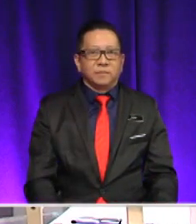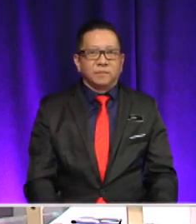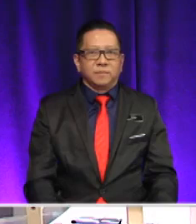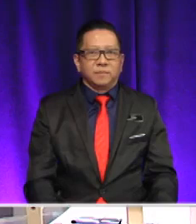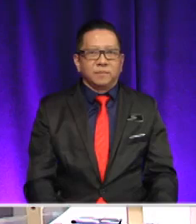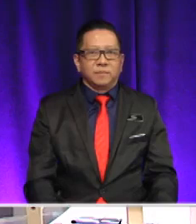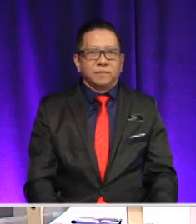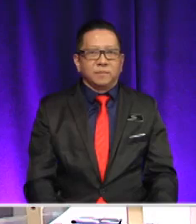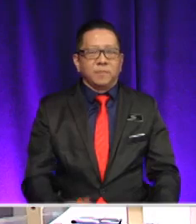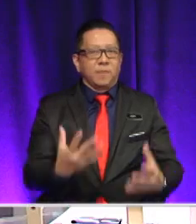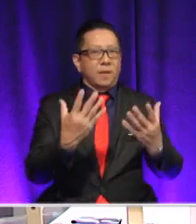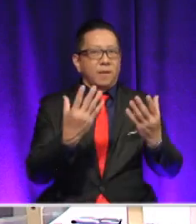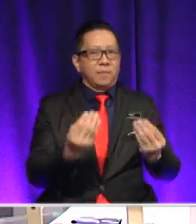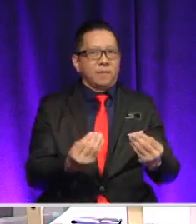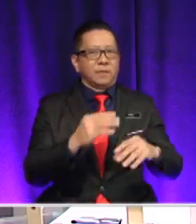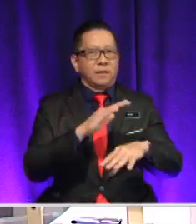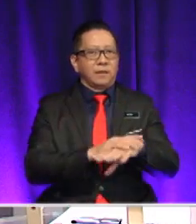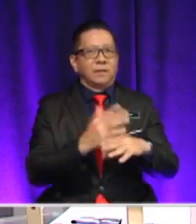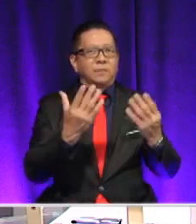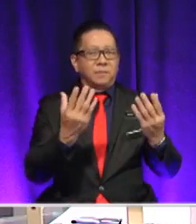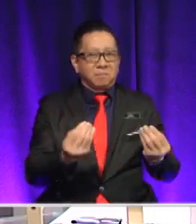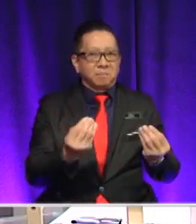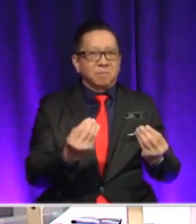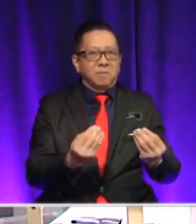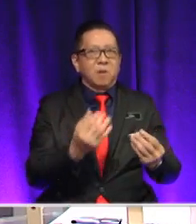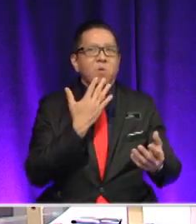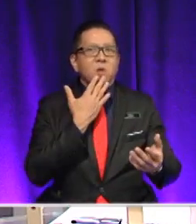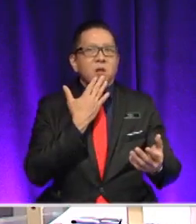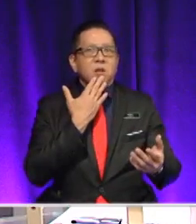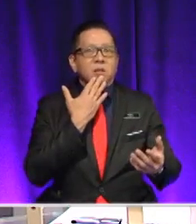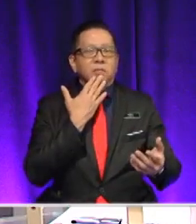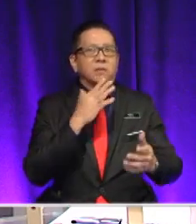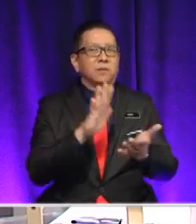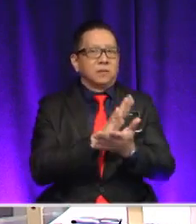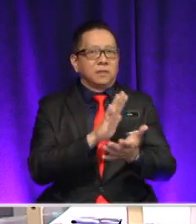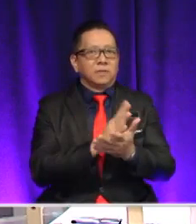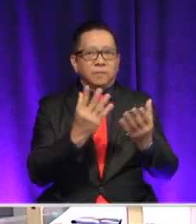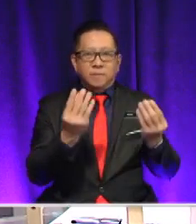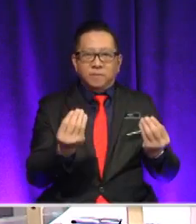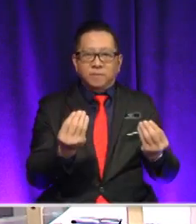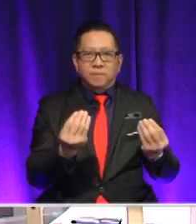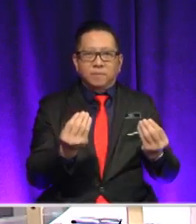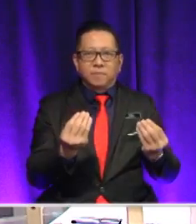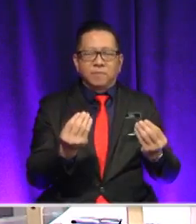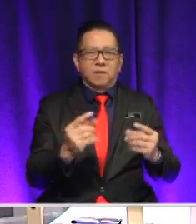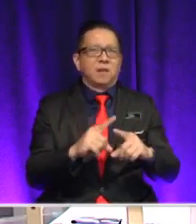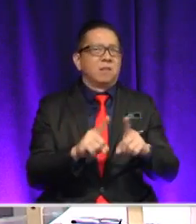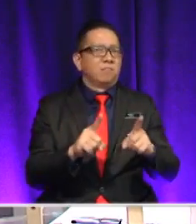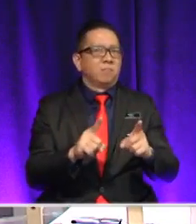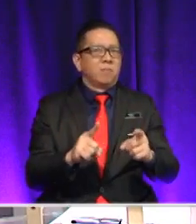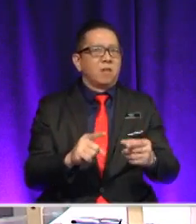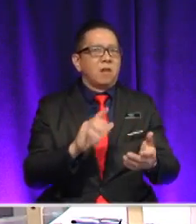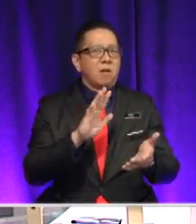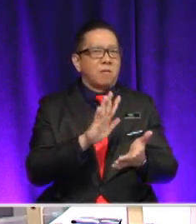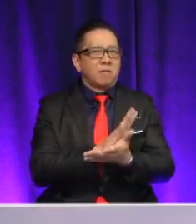karena basah ada basah kertas basah Oke basah atas kering kertas kering